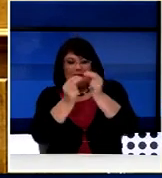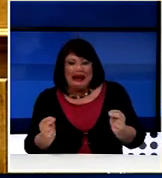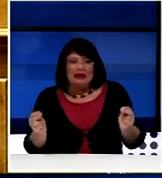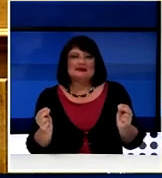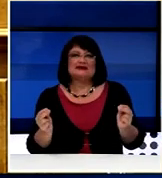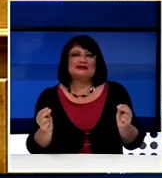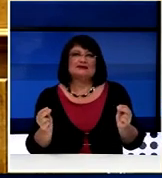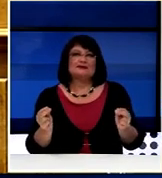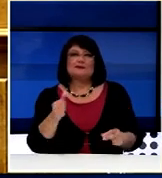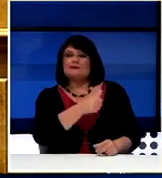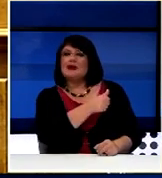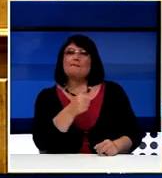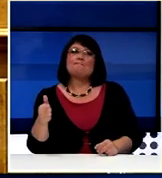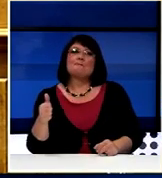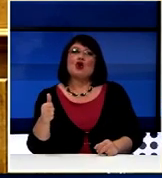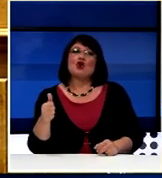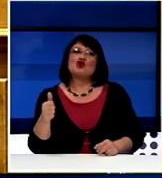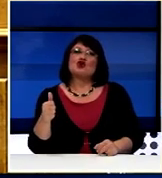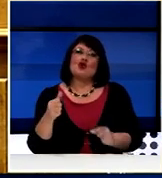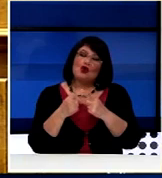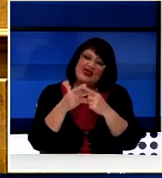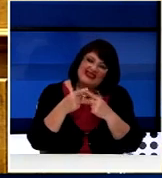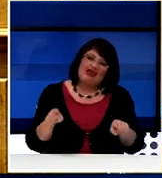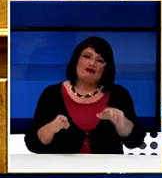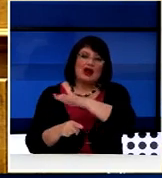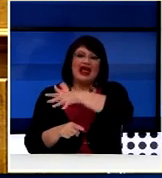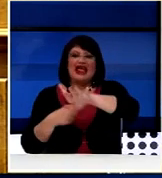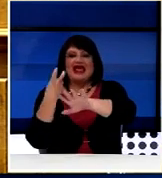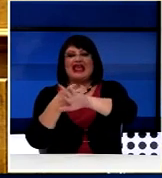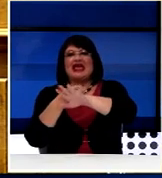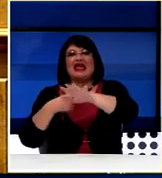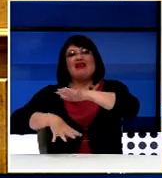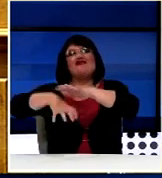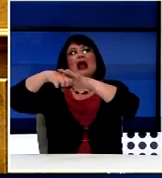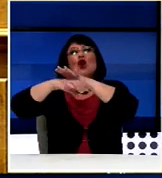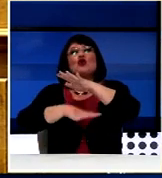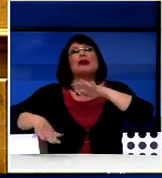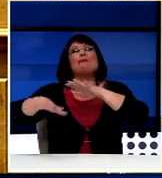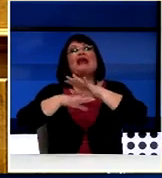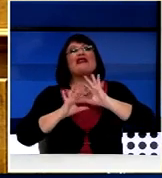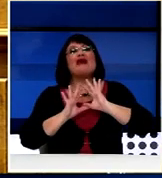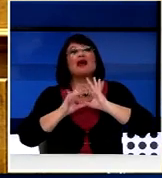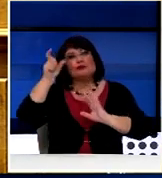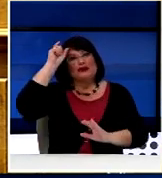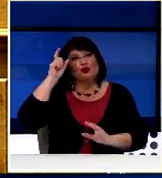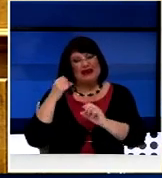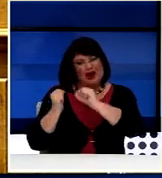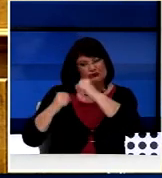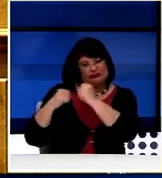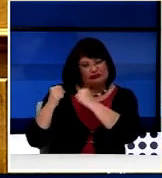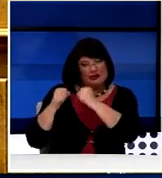στη μοναδική διαφορά με την Τουρκία, σε αυτή τη υφαλοκρηπίδα. Η δική σας παράταξη είναι αυτή που